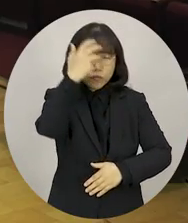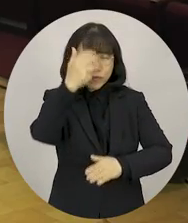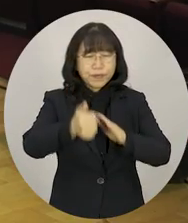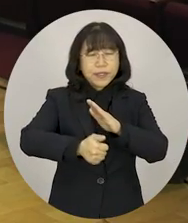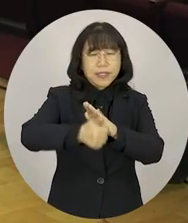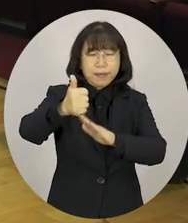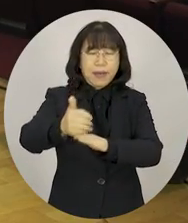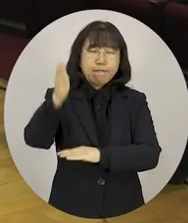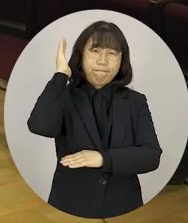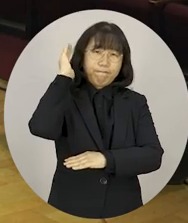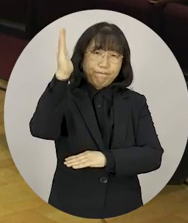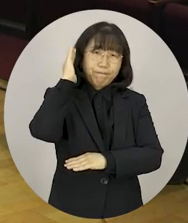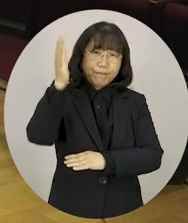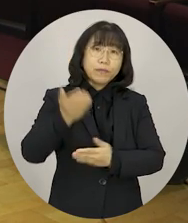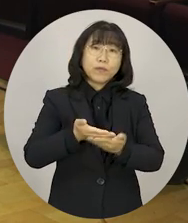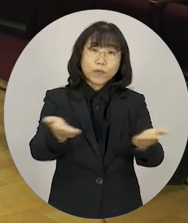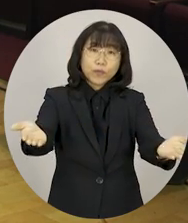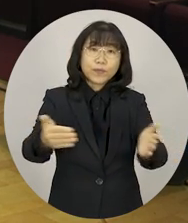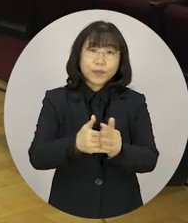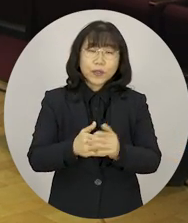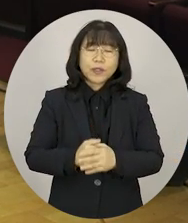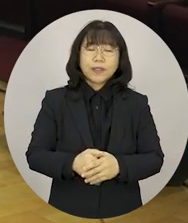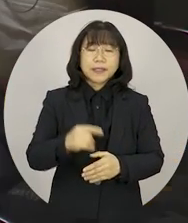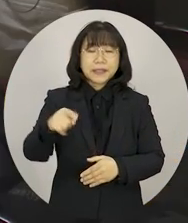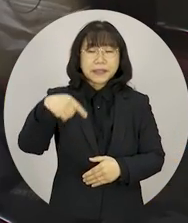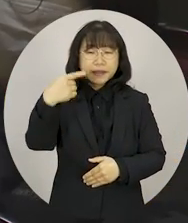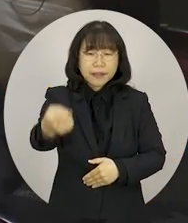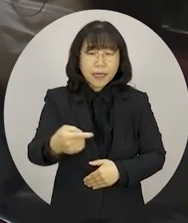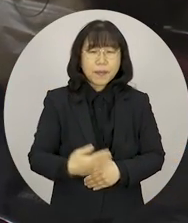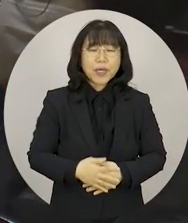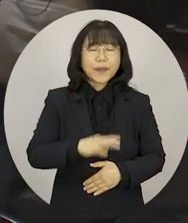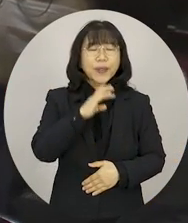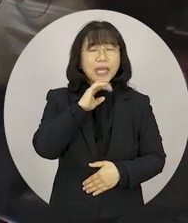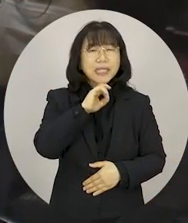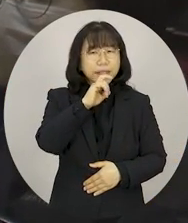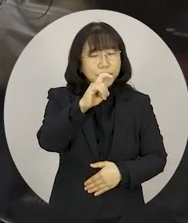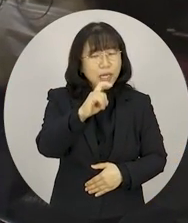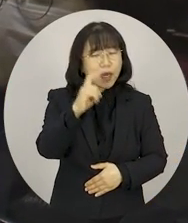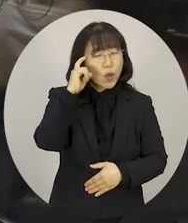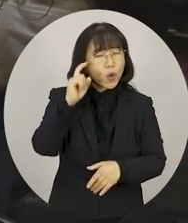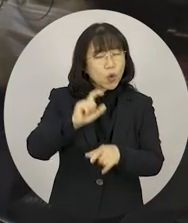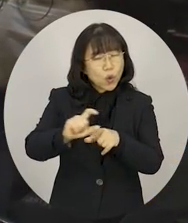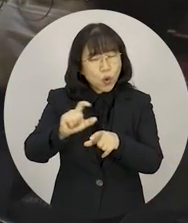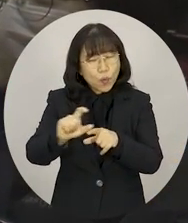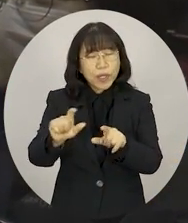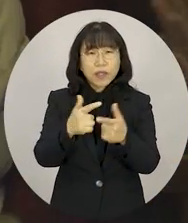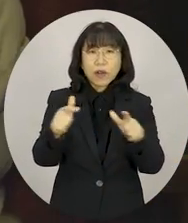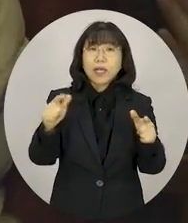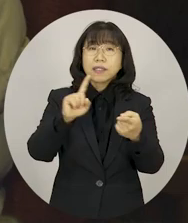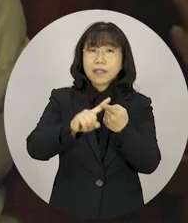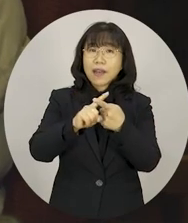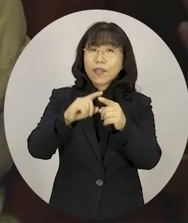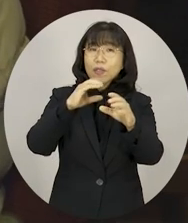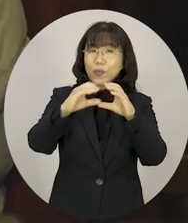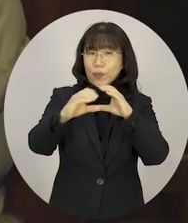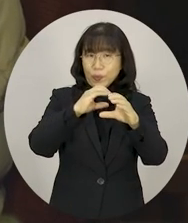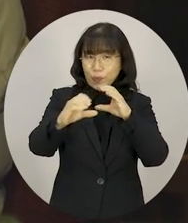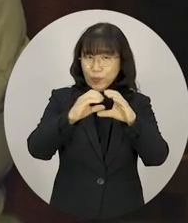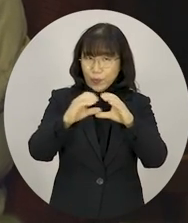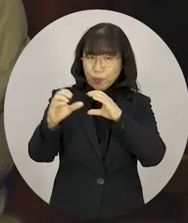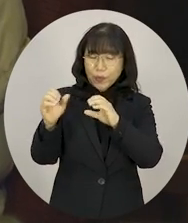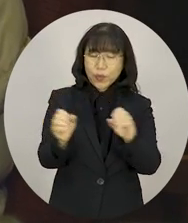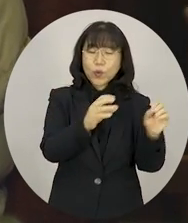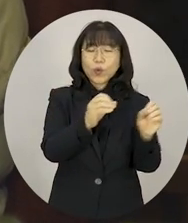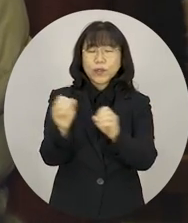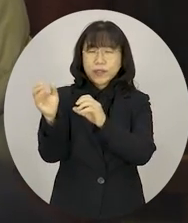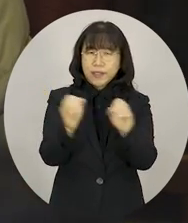고3 청소년들에게 꿈과 희망의 메시지를 전했습니다. 이어 10대로서의 고민, 궁금한 점에 대해 실시간